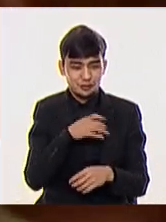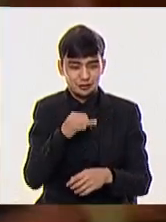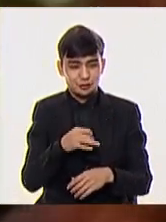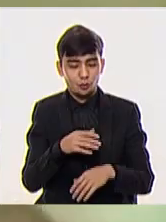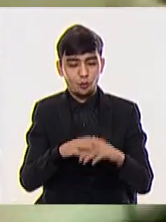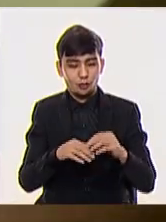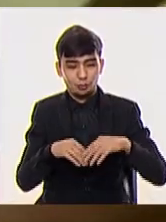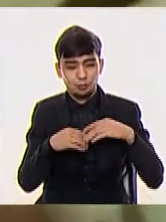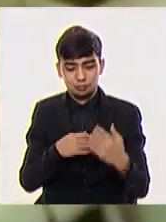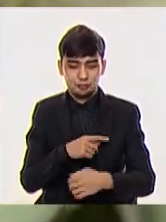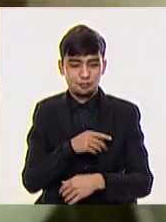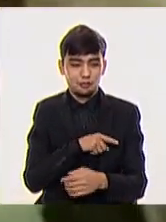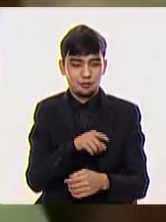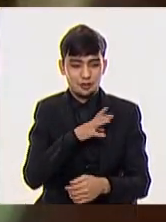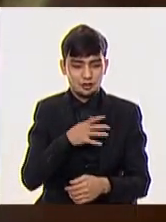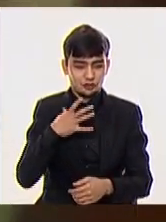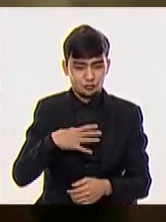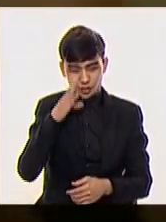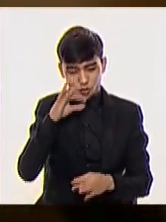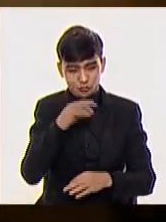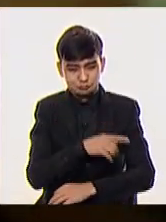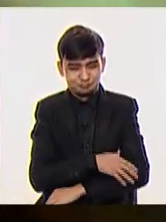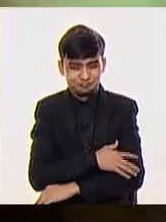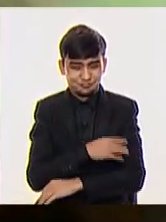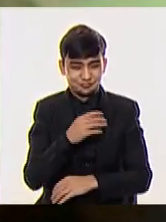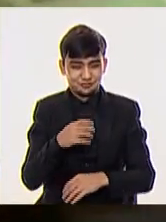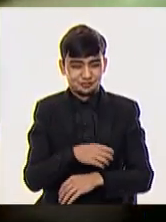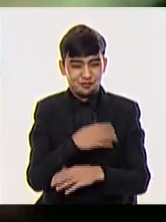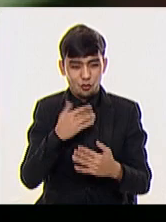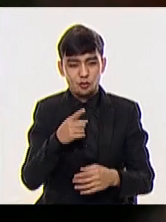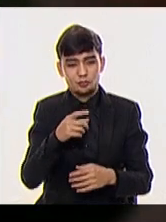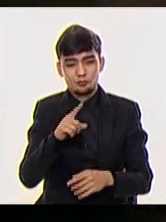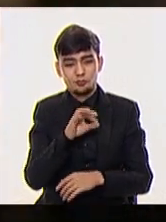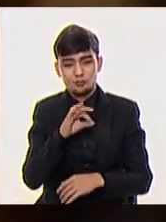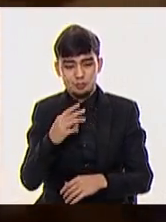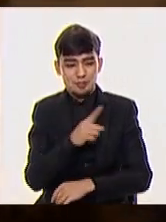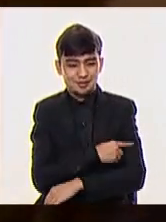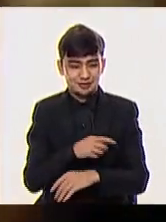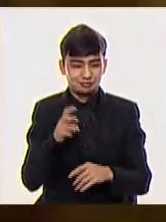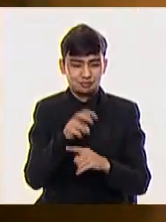қысылып қалған. Шыдамды баланың шынтағы күйгенімен емханаға баруға келіспей қойыпты.